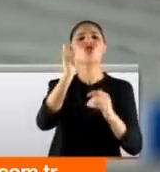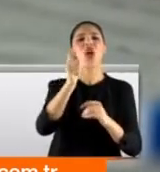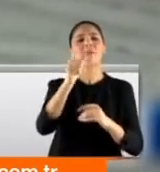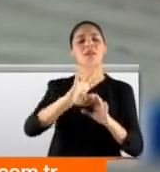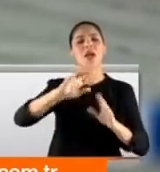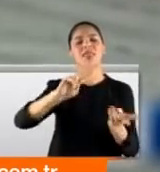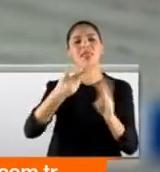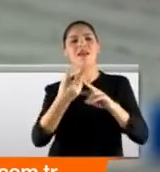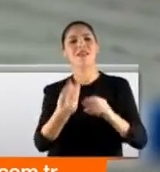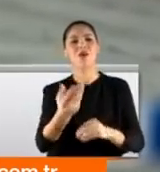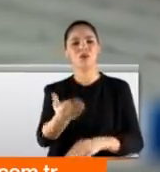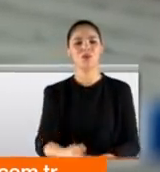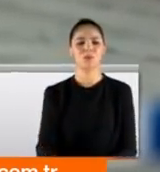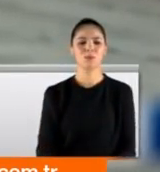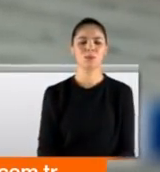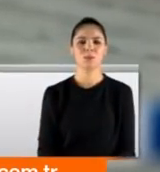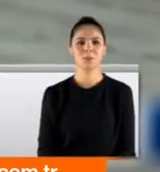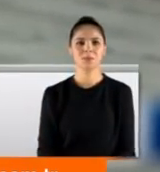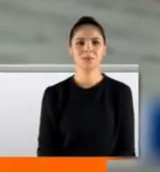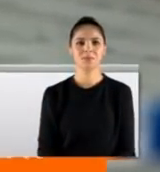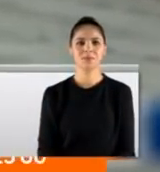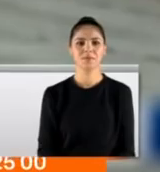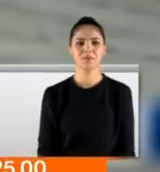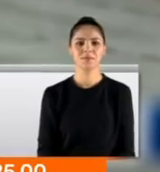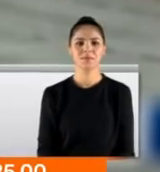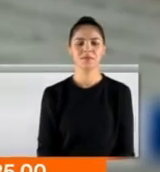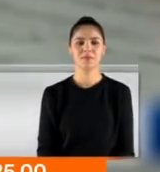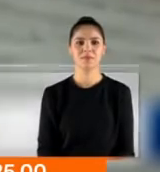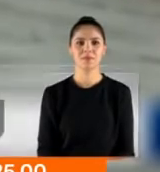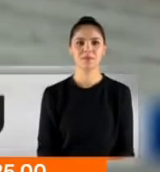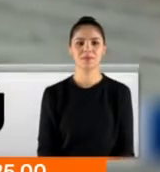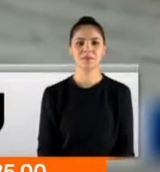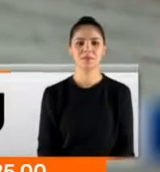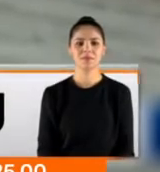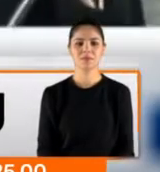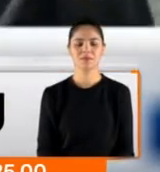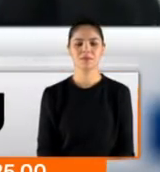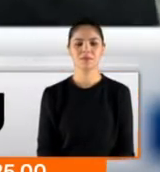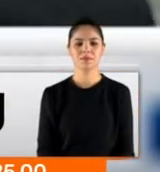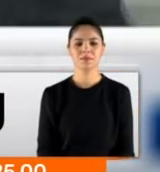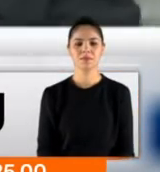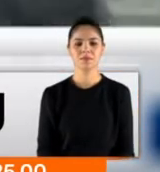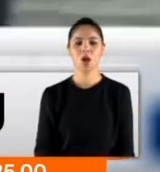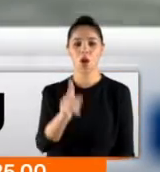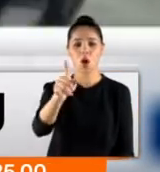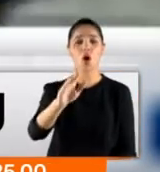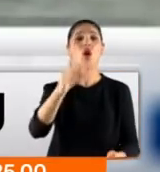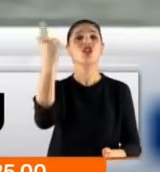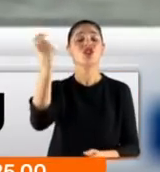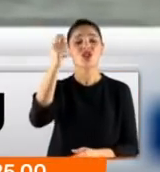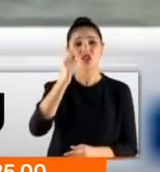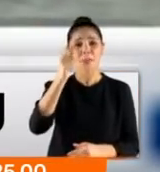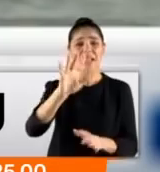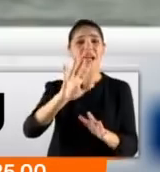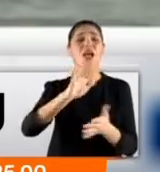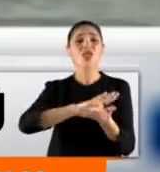And it led to mass demonstrations actually. Oh, excuse me. Oh no. Ama o daha şemsiyeyi düzeltemeden bu kez